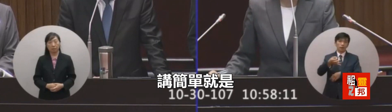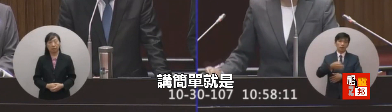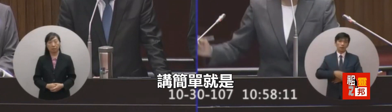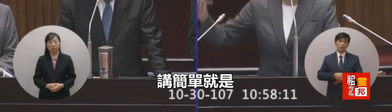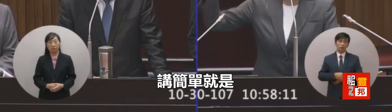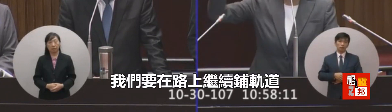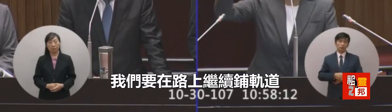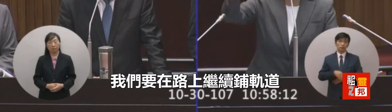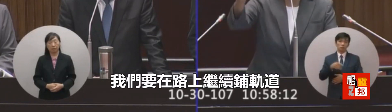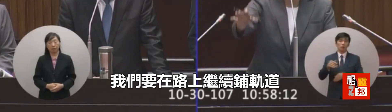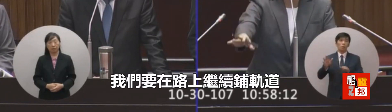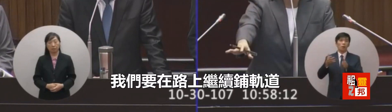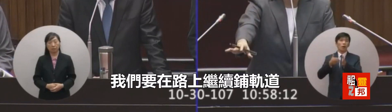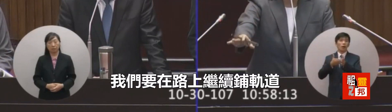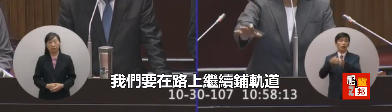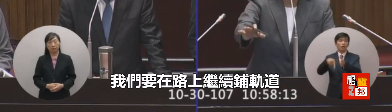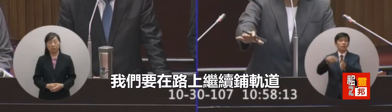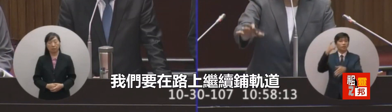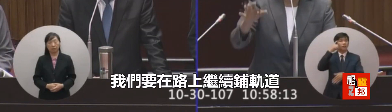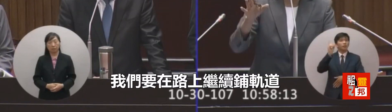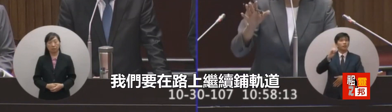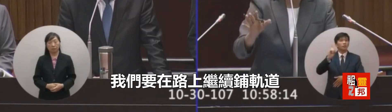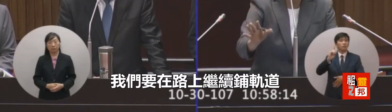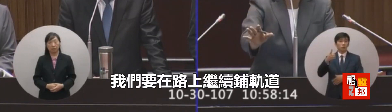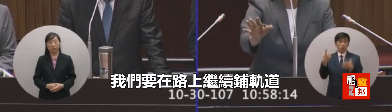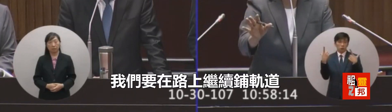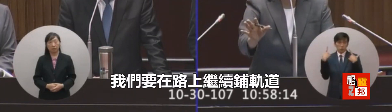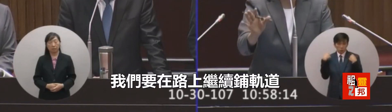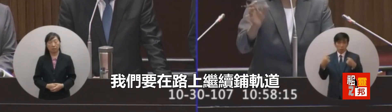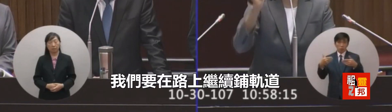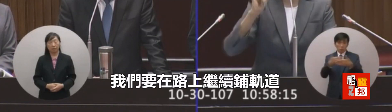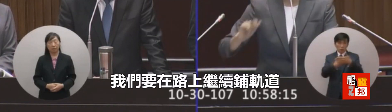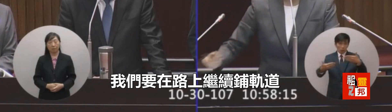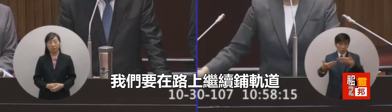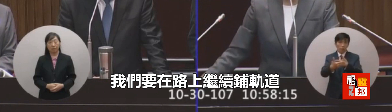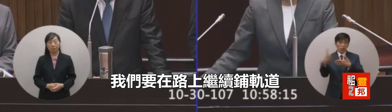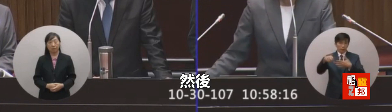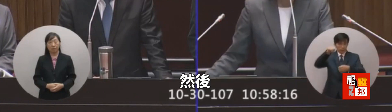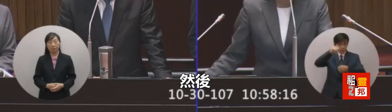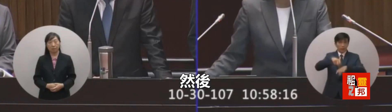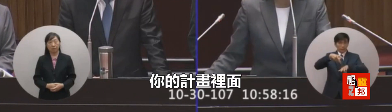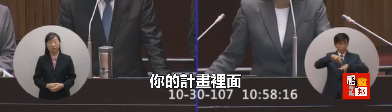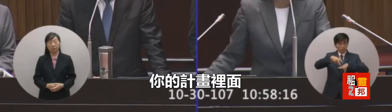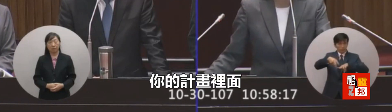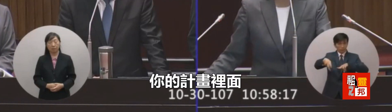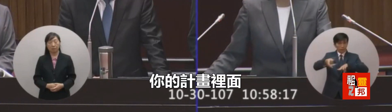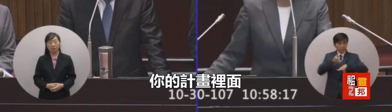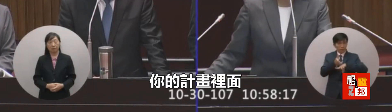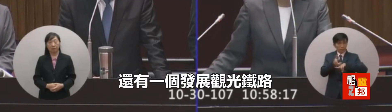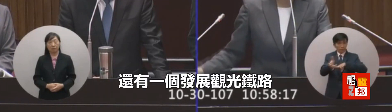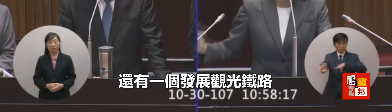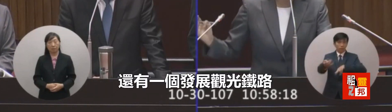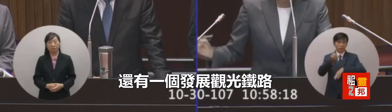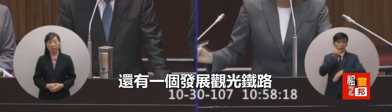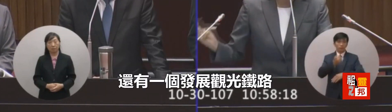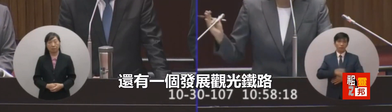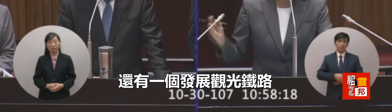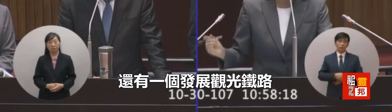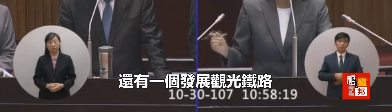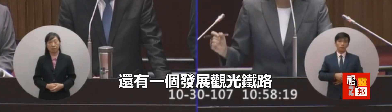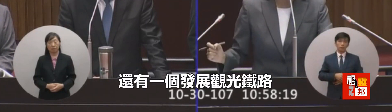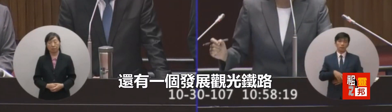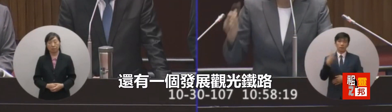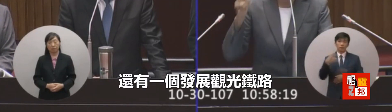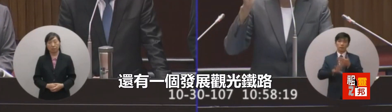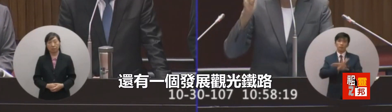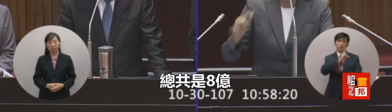简单就是我们要在路上继续铺轨道。然后呢，你的计划里面还有一个发